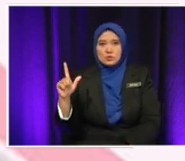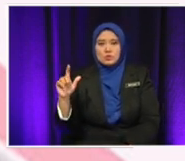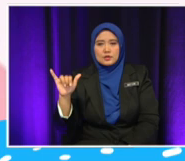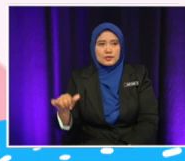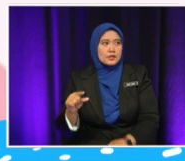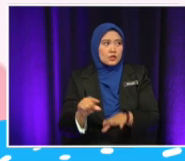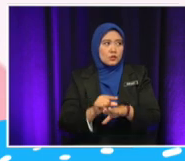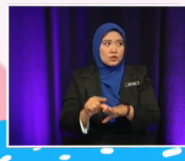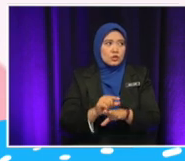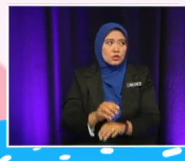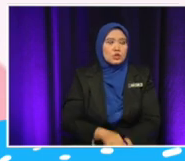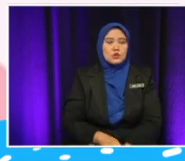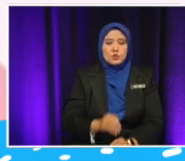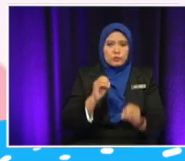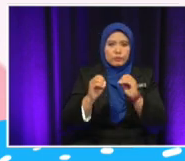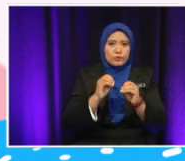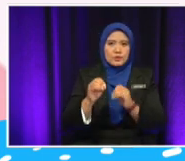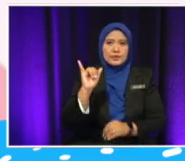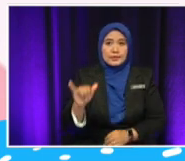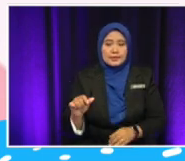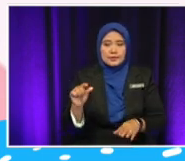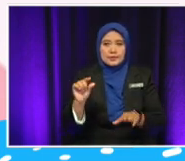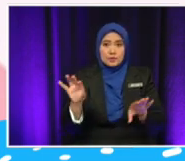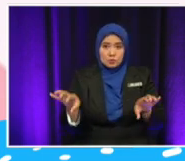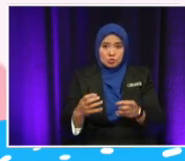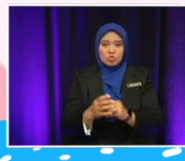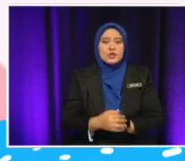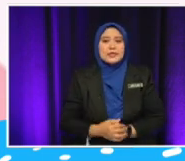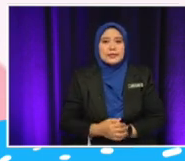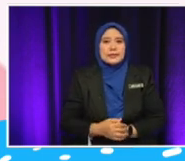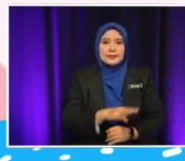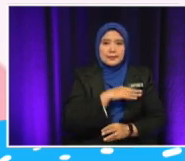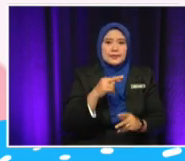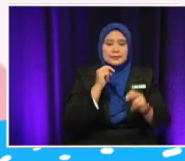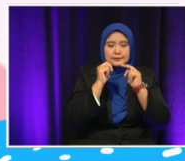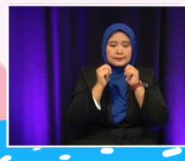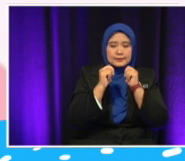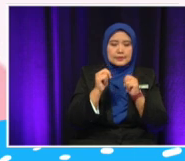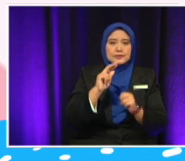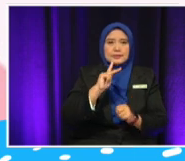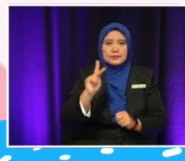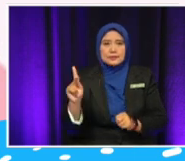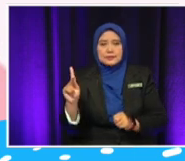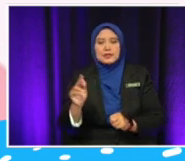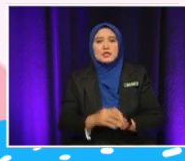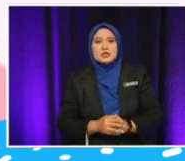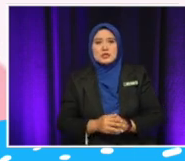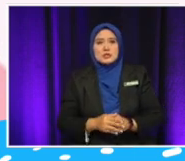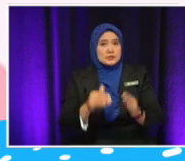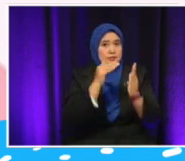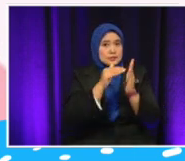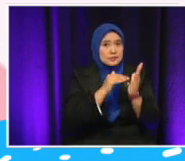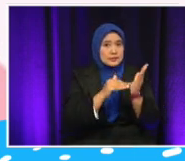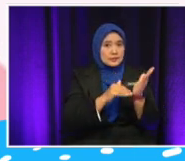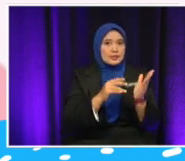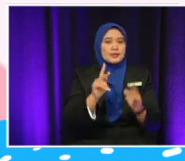untuk Oke kemudian contoh kata kerja soal bagian dinyatakan senaraikan sehingga jadi murid-murid plus